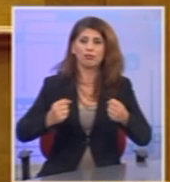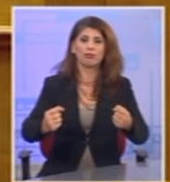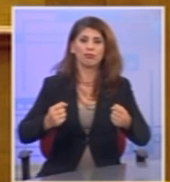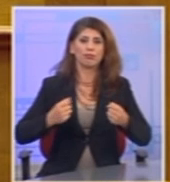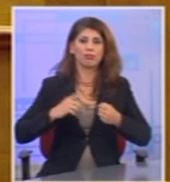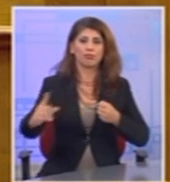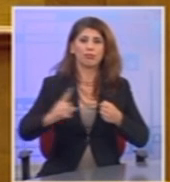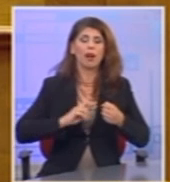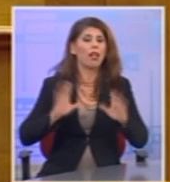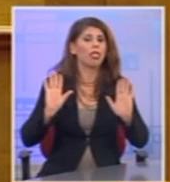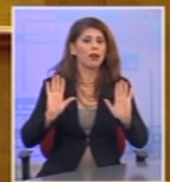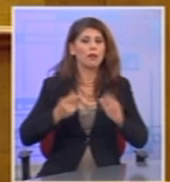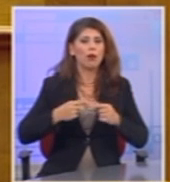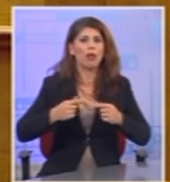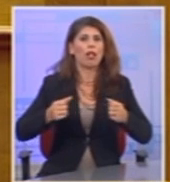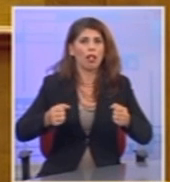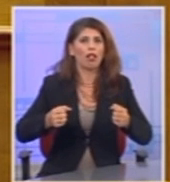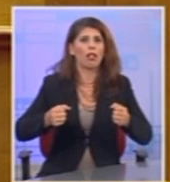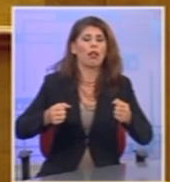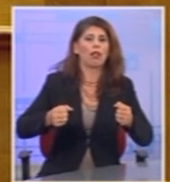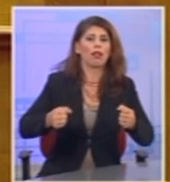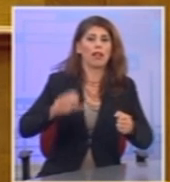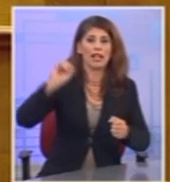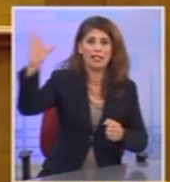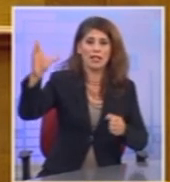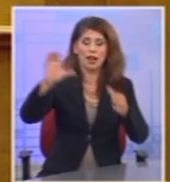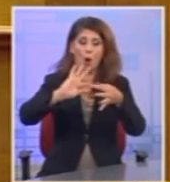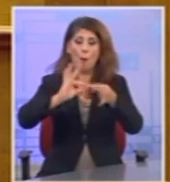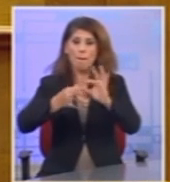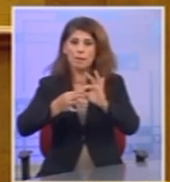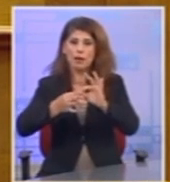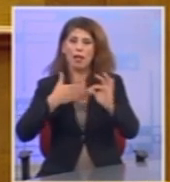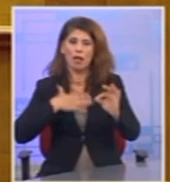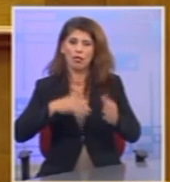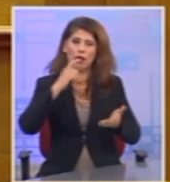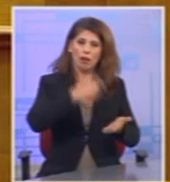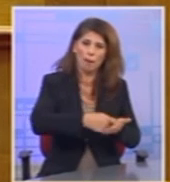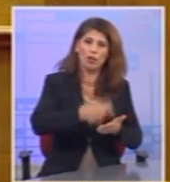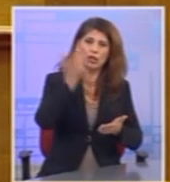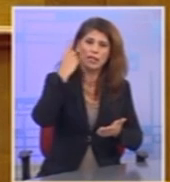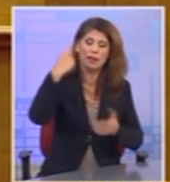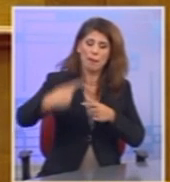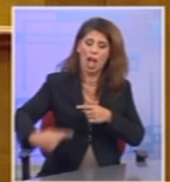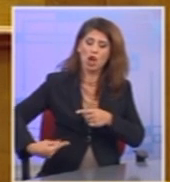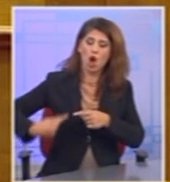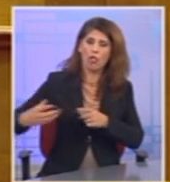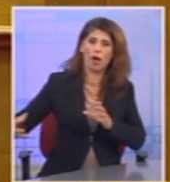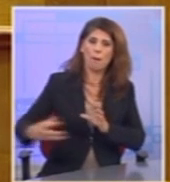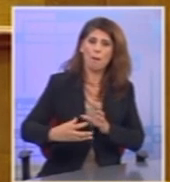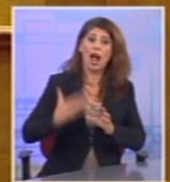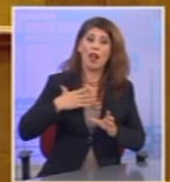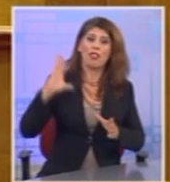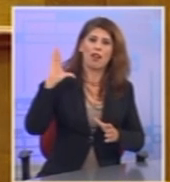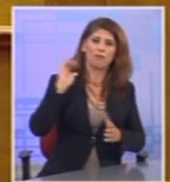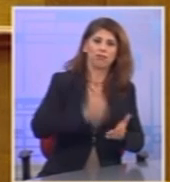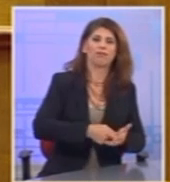τσουλούσε. Και τα ξένα φαντς προθυμοποιήθηκαν να πληρώσουν την αξία για τη μία ρόδα, αρκεί να πάρουν το ίδιο το